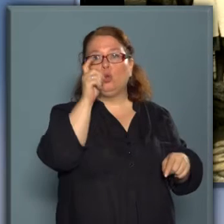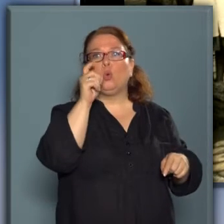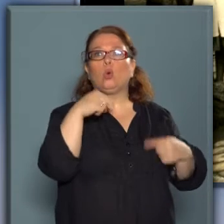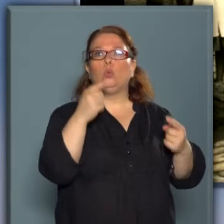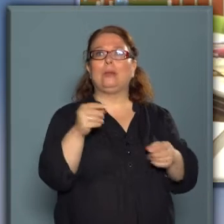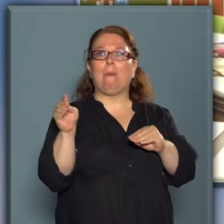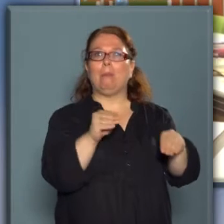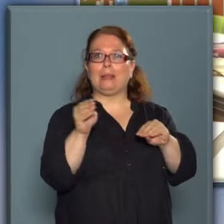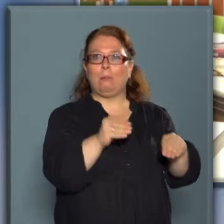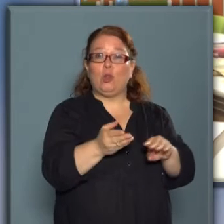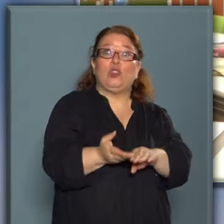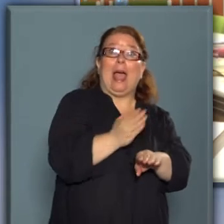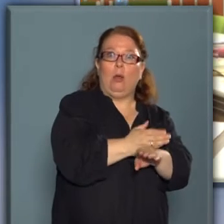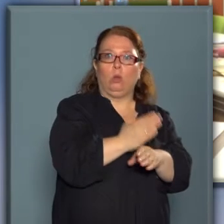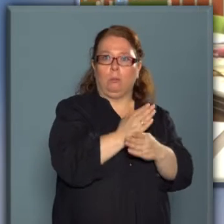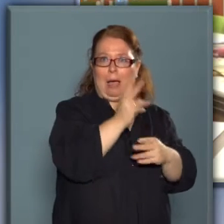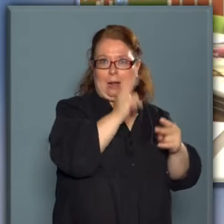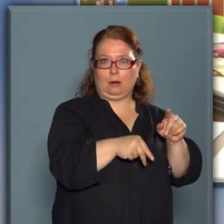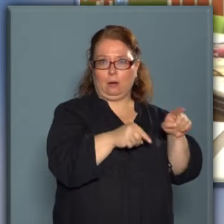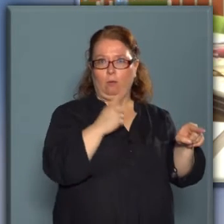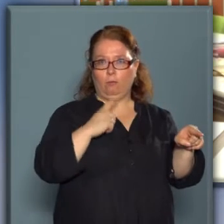utáni betelepülés előtt is állt.